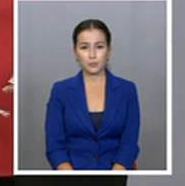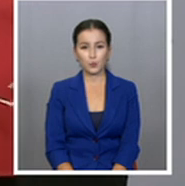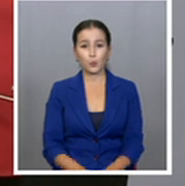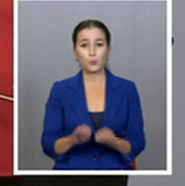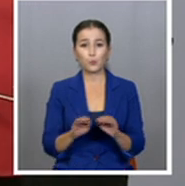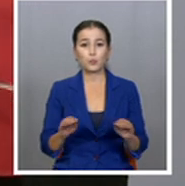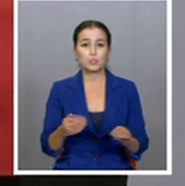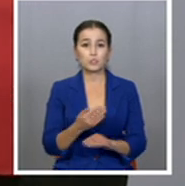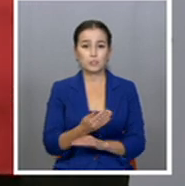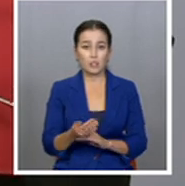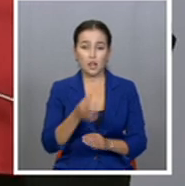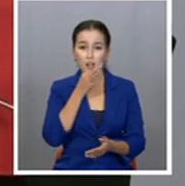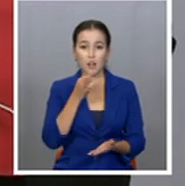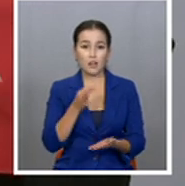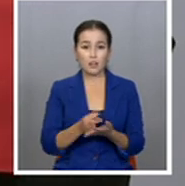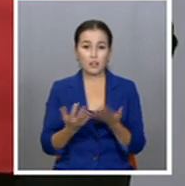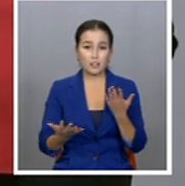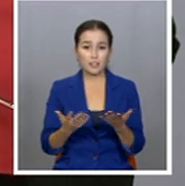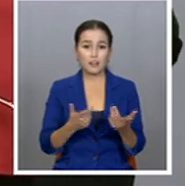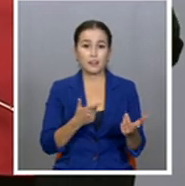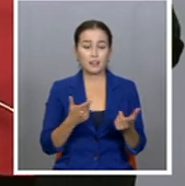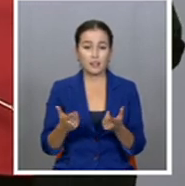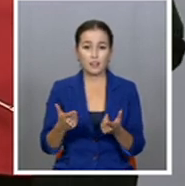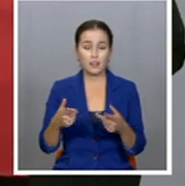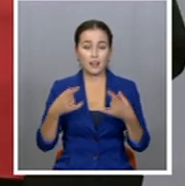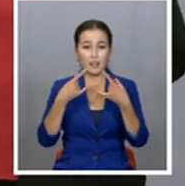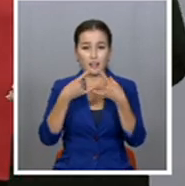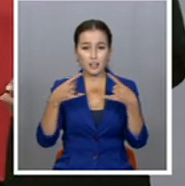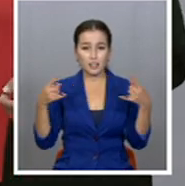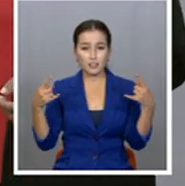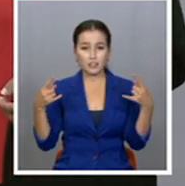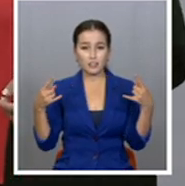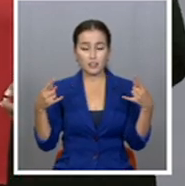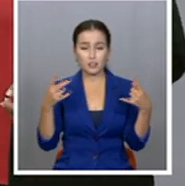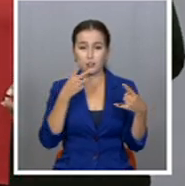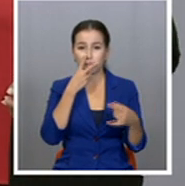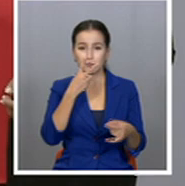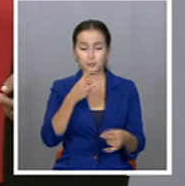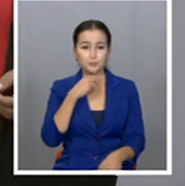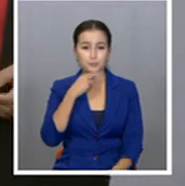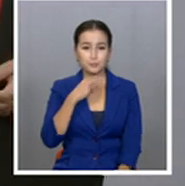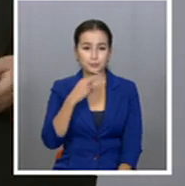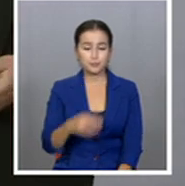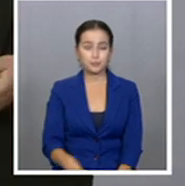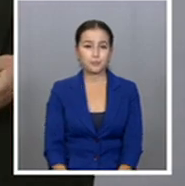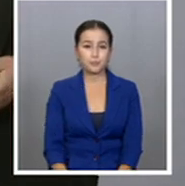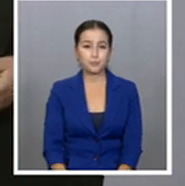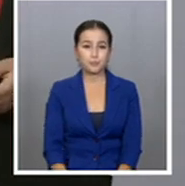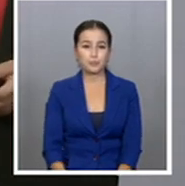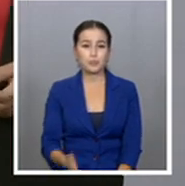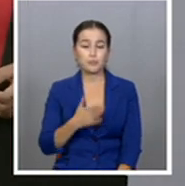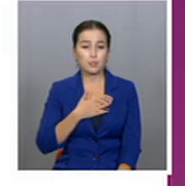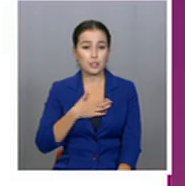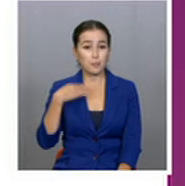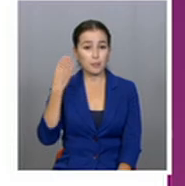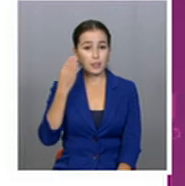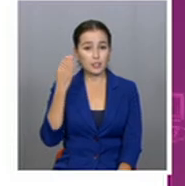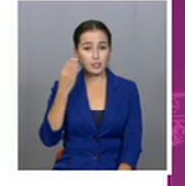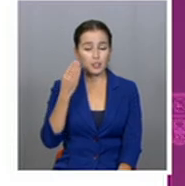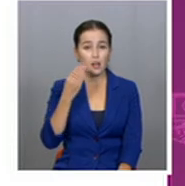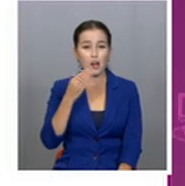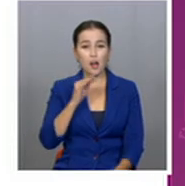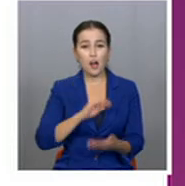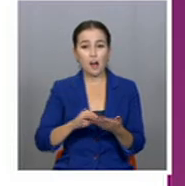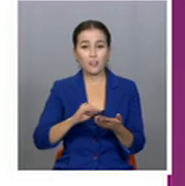Оқушылар, жауаптарыңыз дайын болса, экрандағы нұсқаға назар аударыңыздар. Менің пікірімше, автор